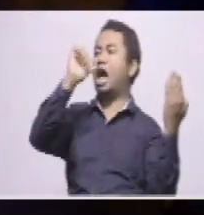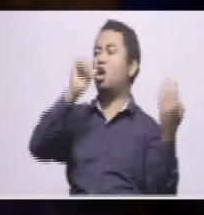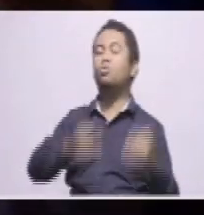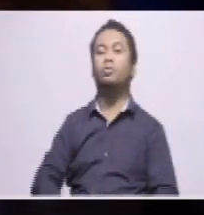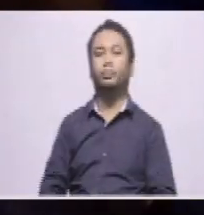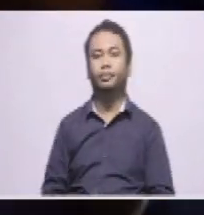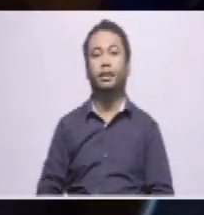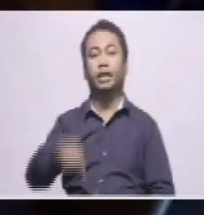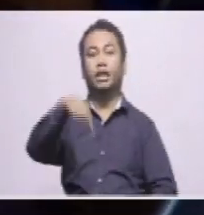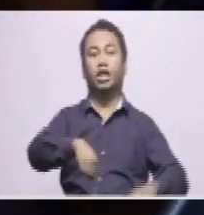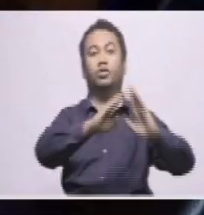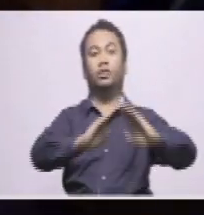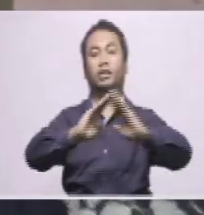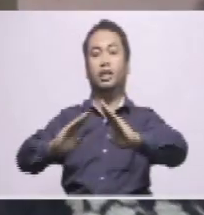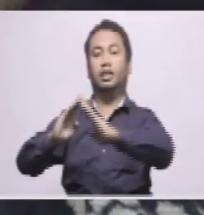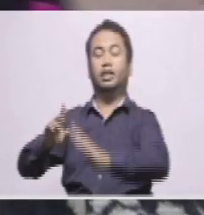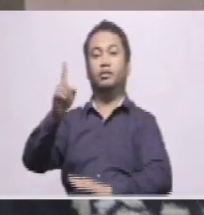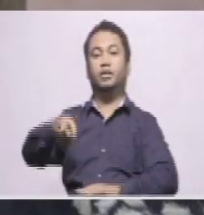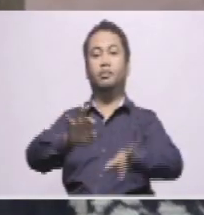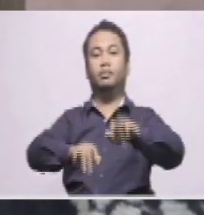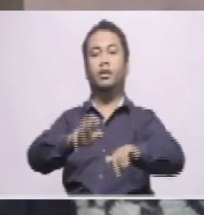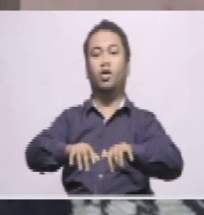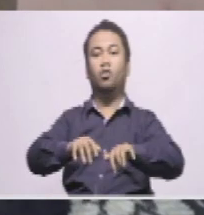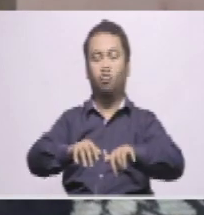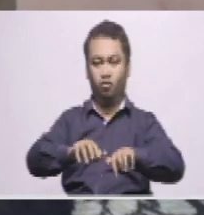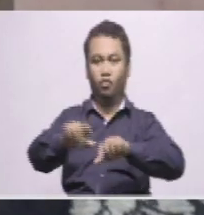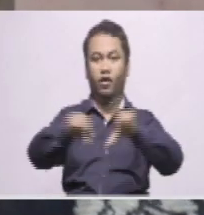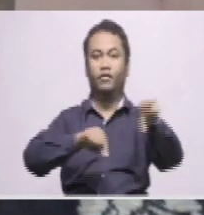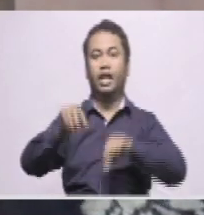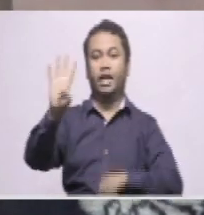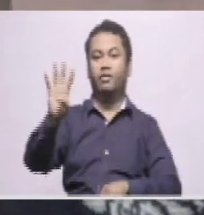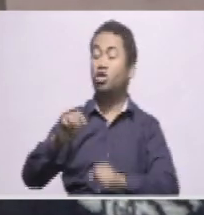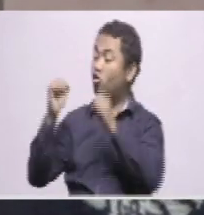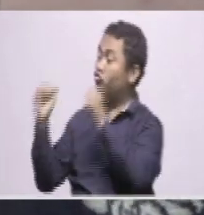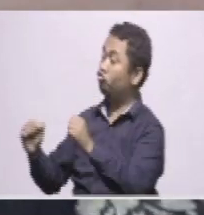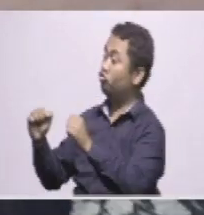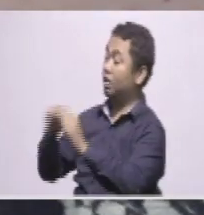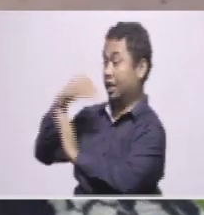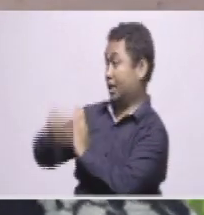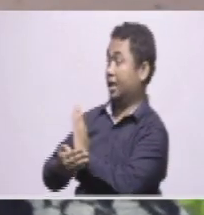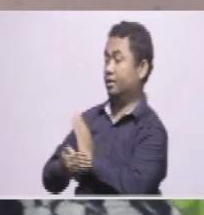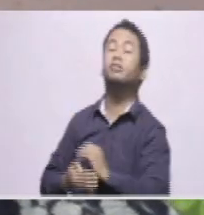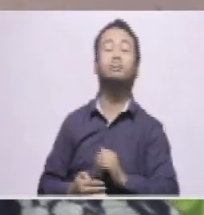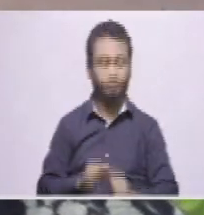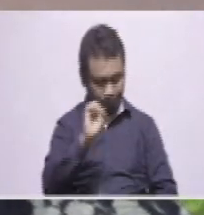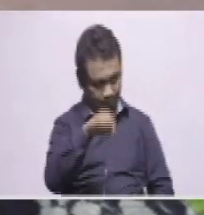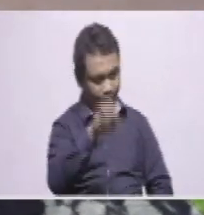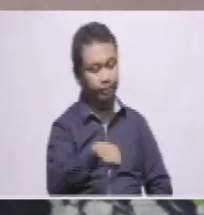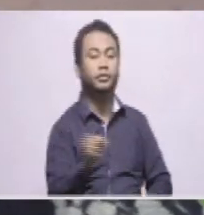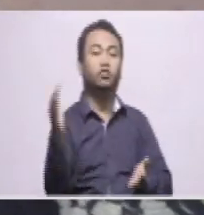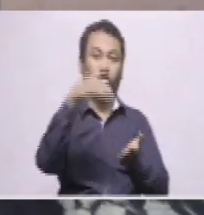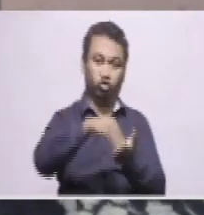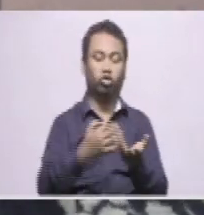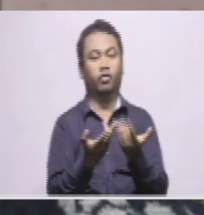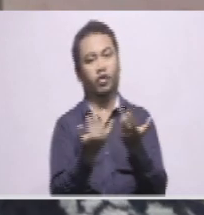misy birao mpifidianana 4. Vonona ve ny detra rehetra ina daholo ny efa tomombana? Efa tomombana daholo ny fitaovana rehetra efa vonona